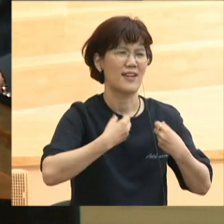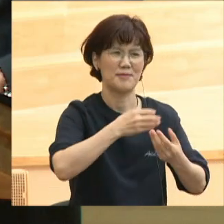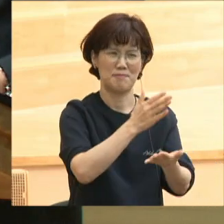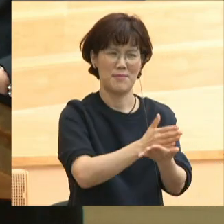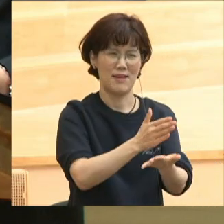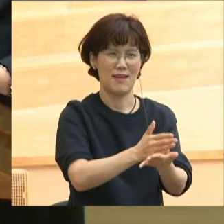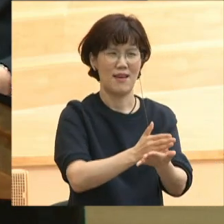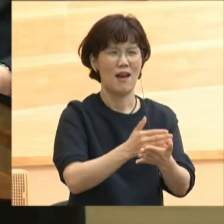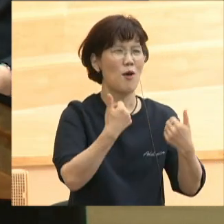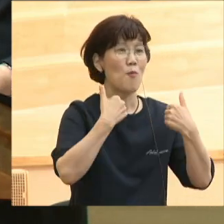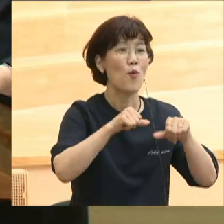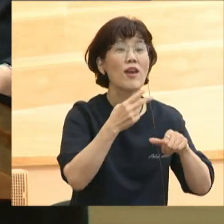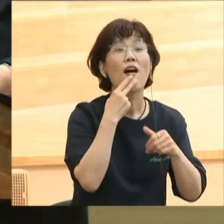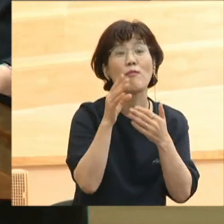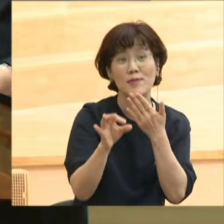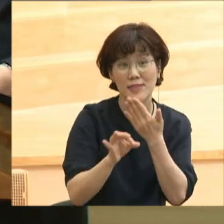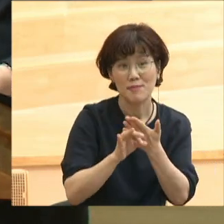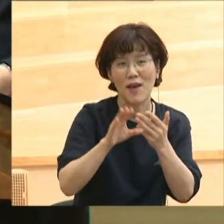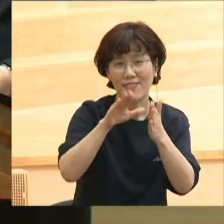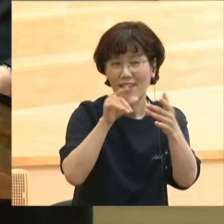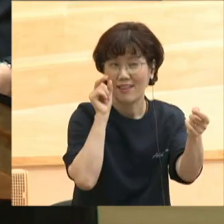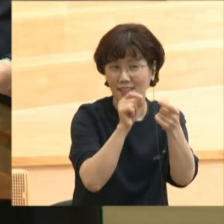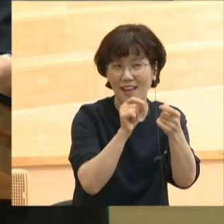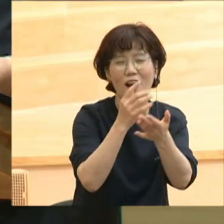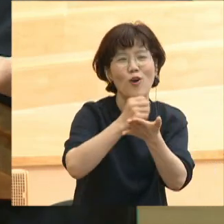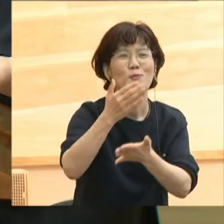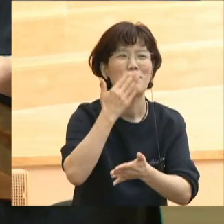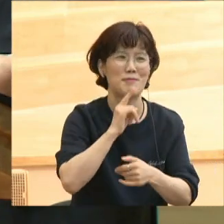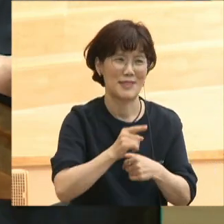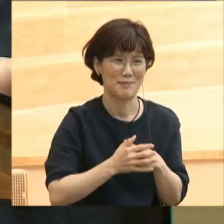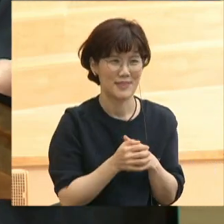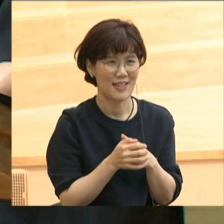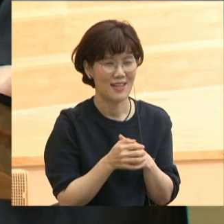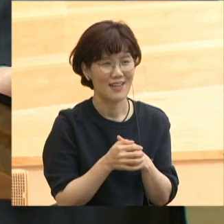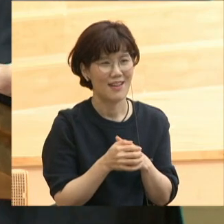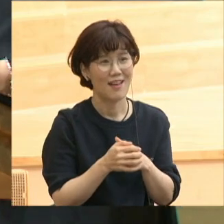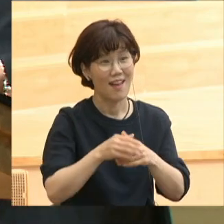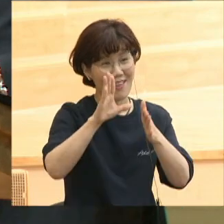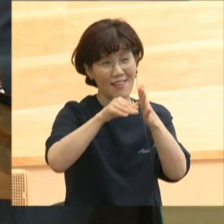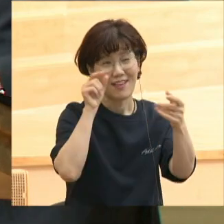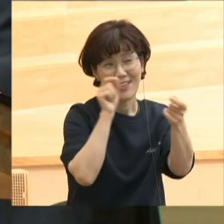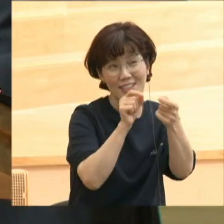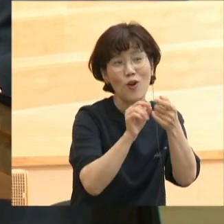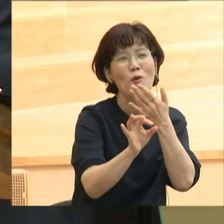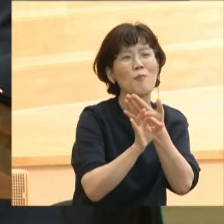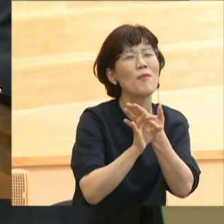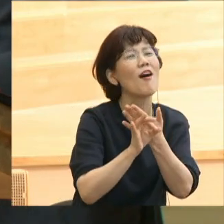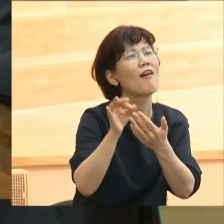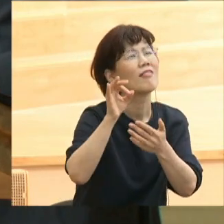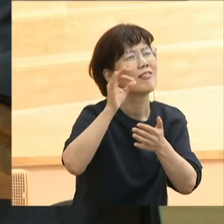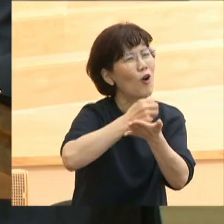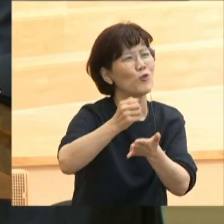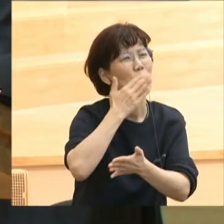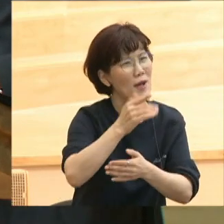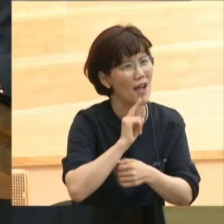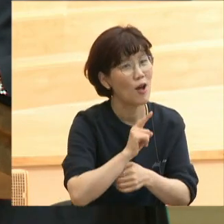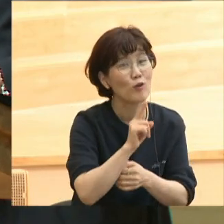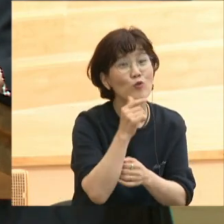말지니 포기하지 아니하면 때가 이르매 거두리라. 아멘. 때가 이르면 거둔다라고 말하는데 어떤